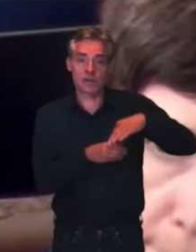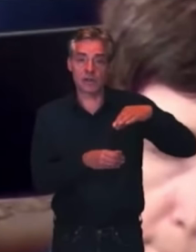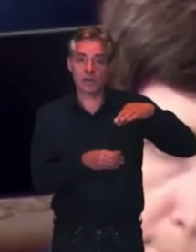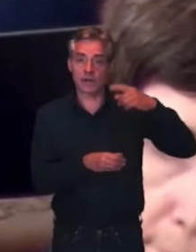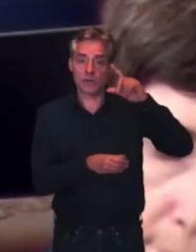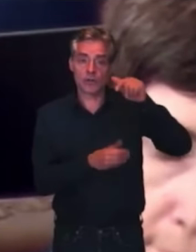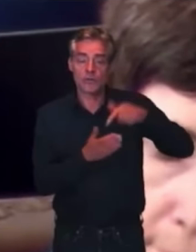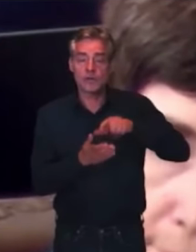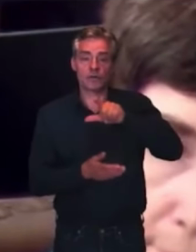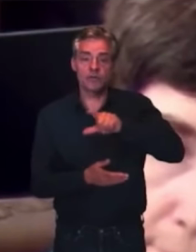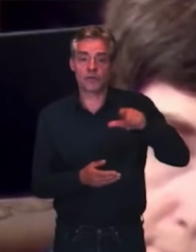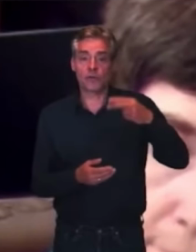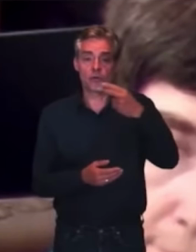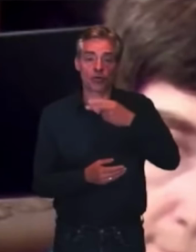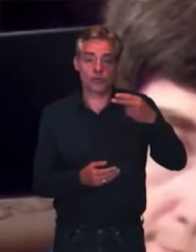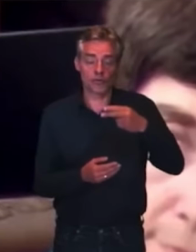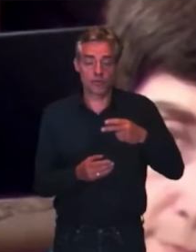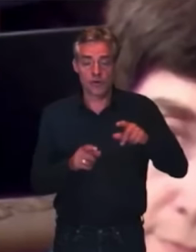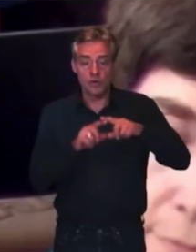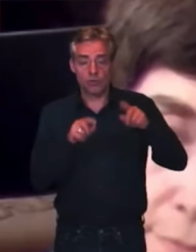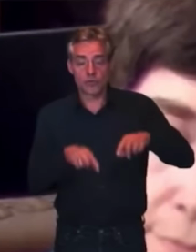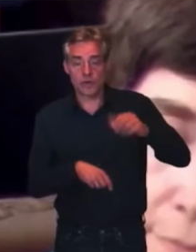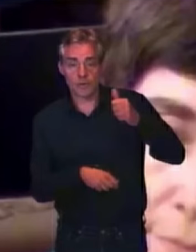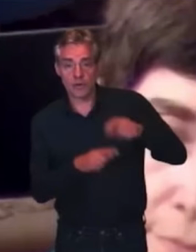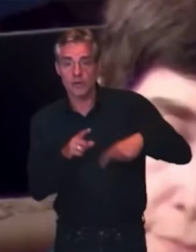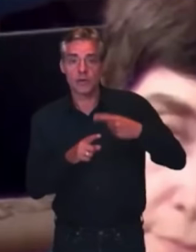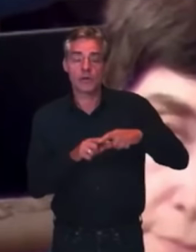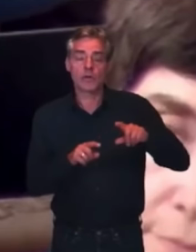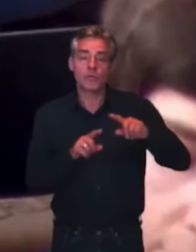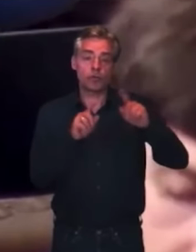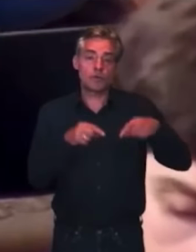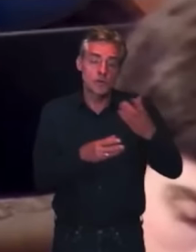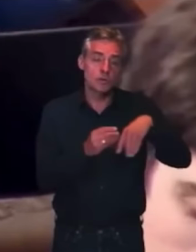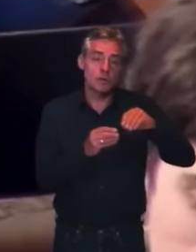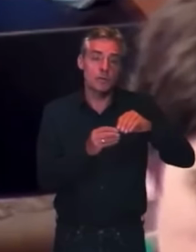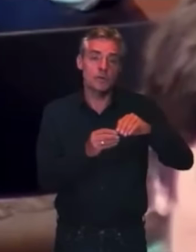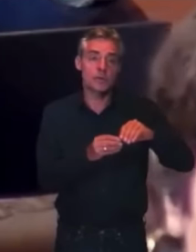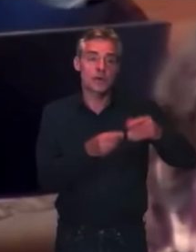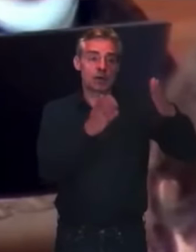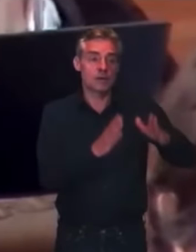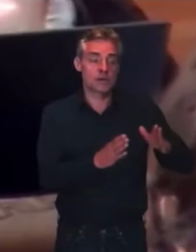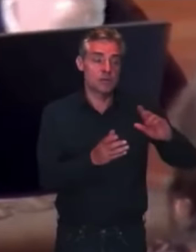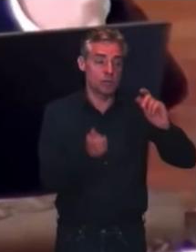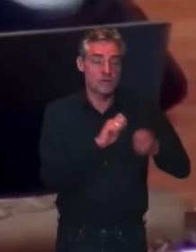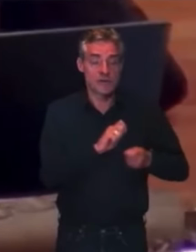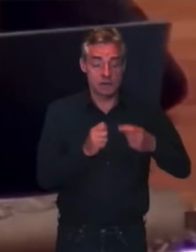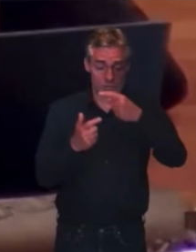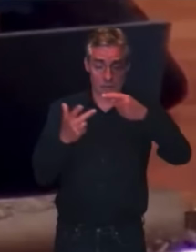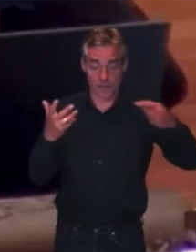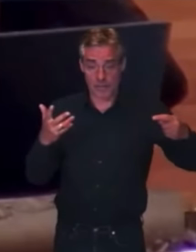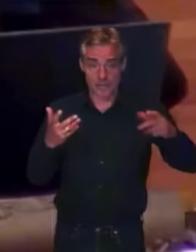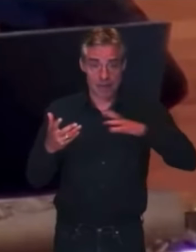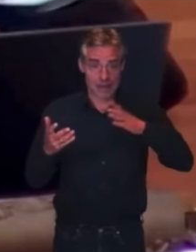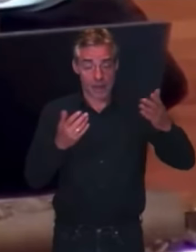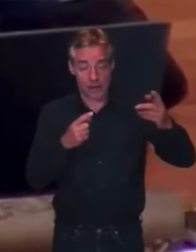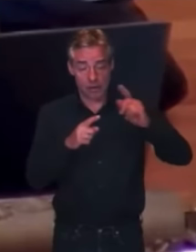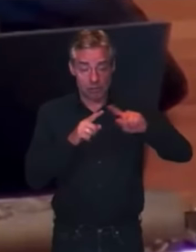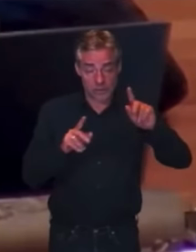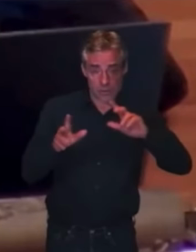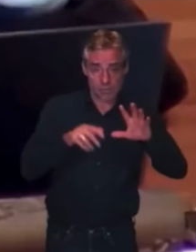en 2022, en novembre, entre le budget primitif, le budget supplémentaire, les décisions modificatives, il y a une petite différence de